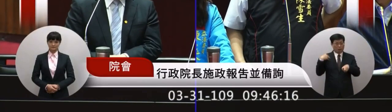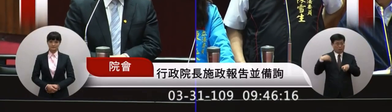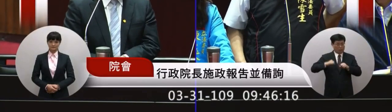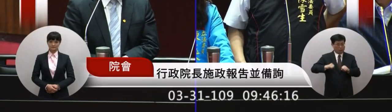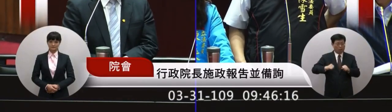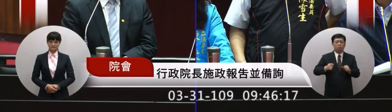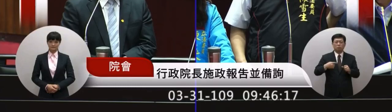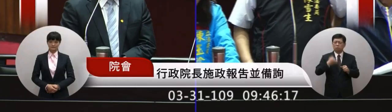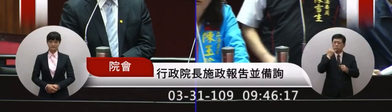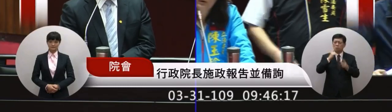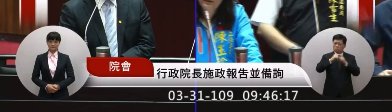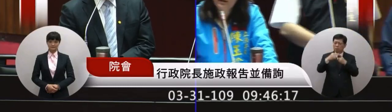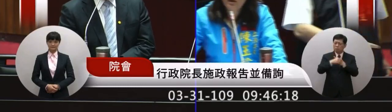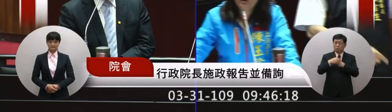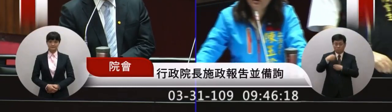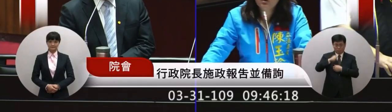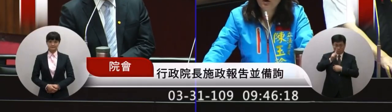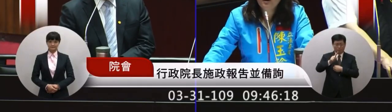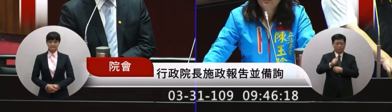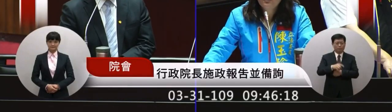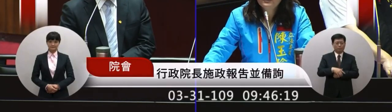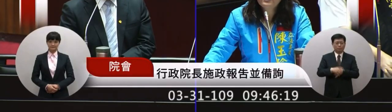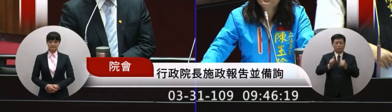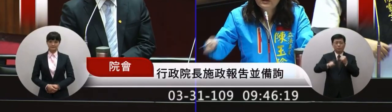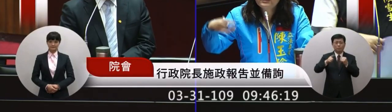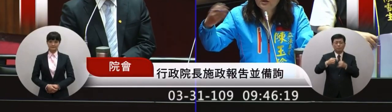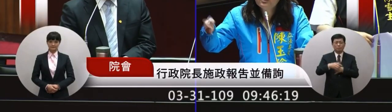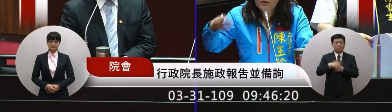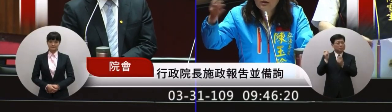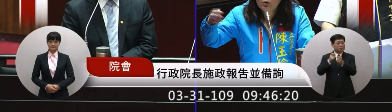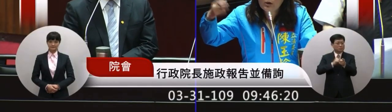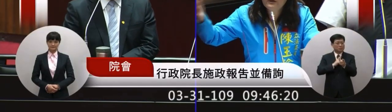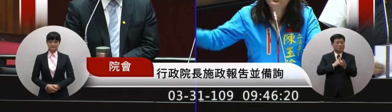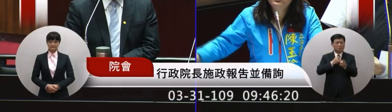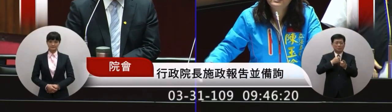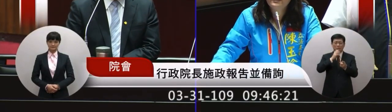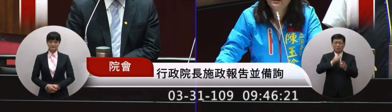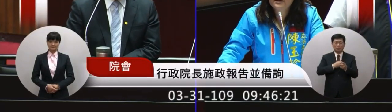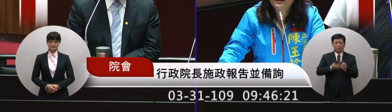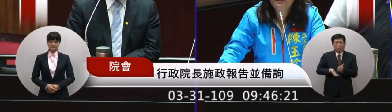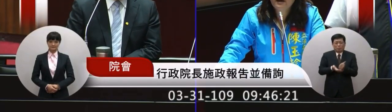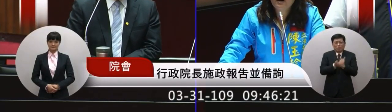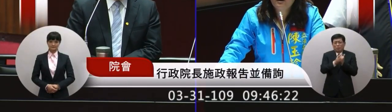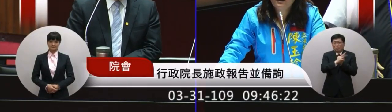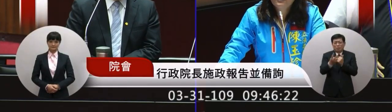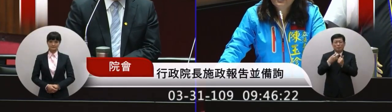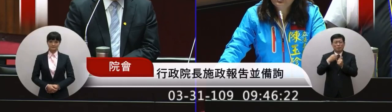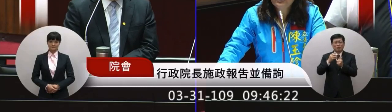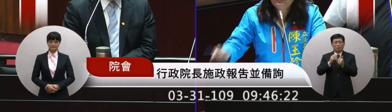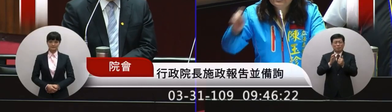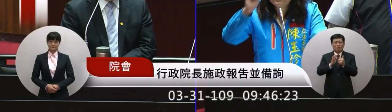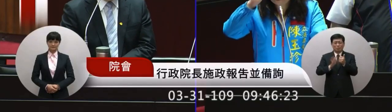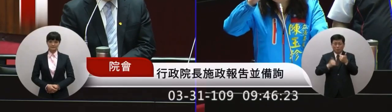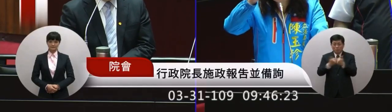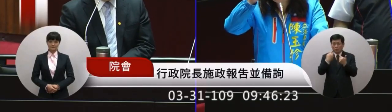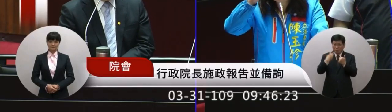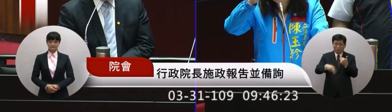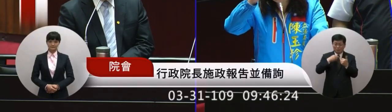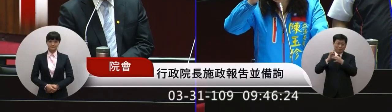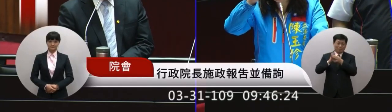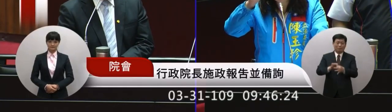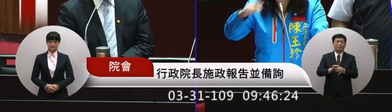回去研究一下。还有再讲最后一题哈、哦，就是说我知道最近你要处长会继续再研嘛哈、哦。那处长会这个，我